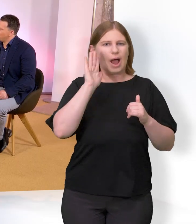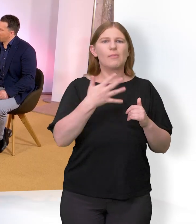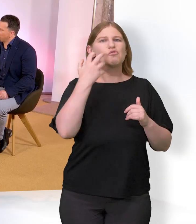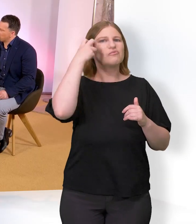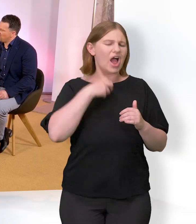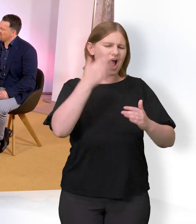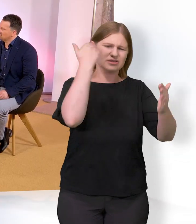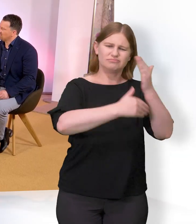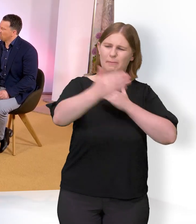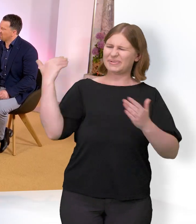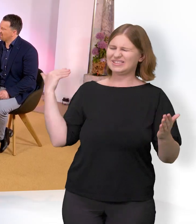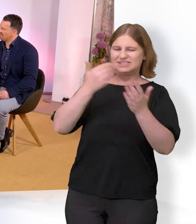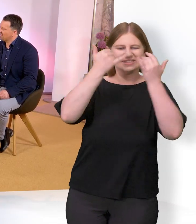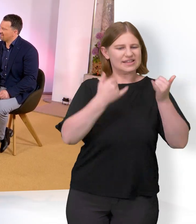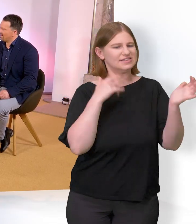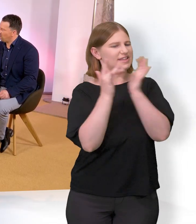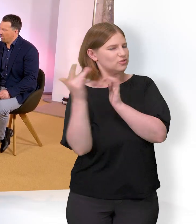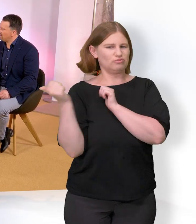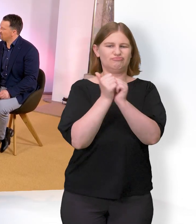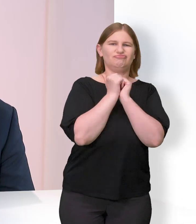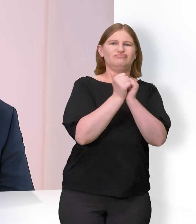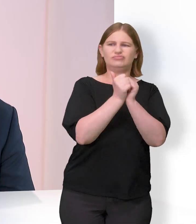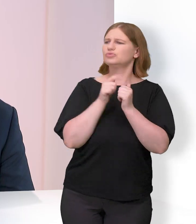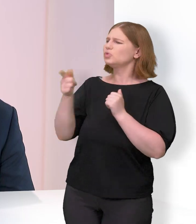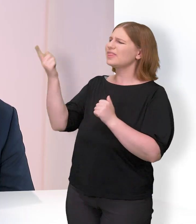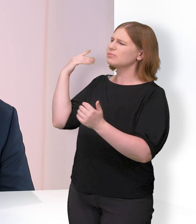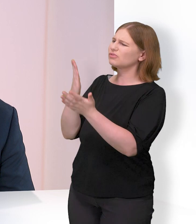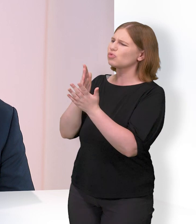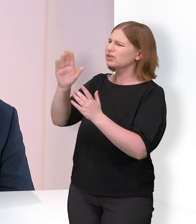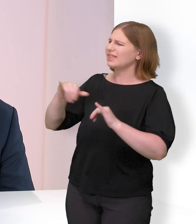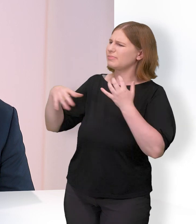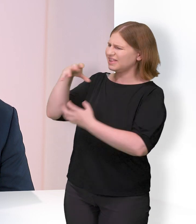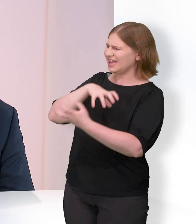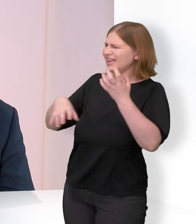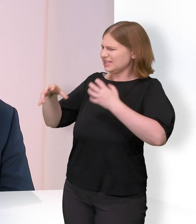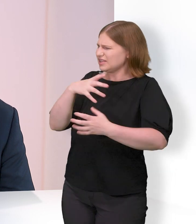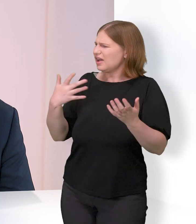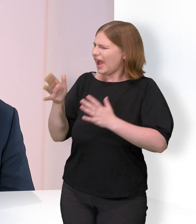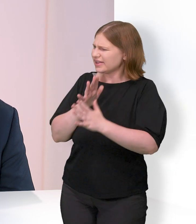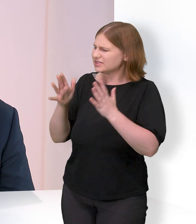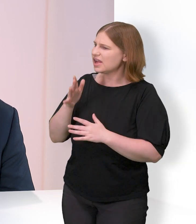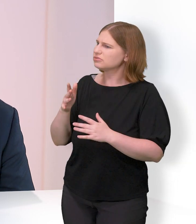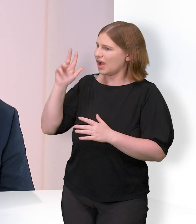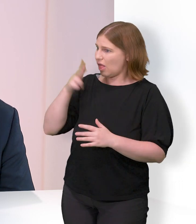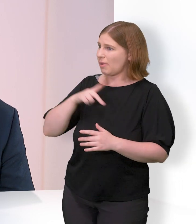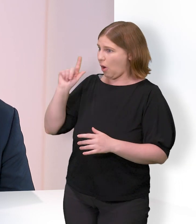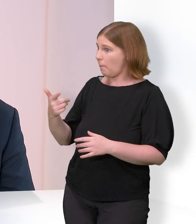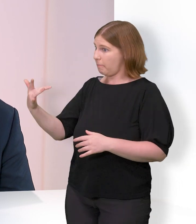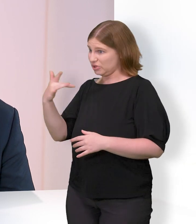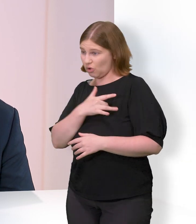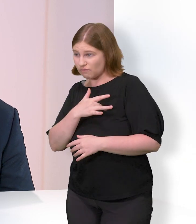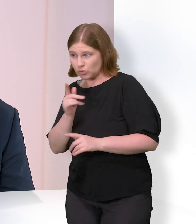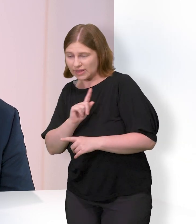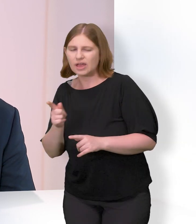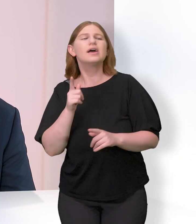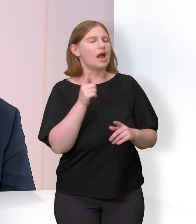Krisen in deinem Leben gesprochen. Ja. Und der Glaube, der war von den Krisen nicht betroffen. Er war erschüttert,